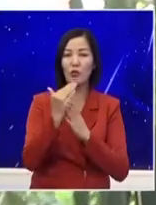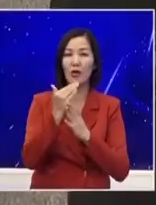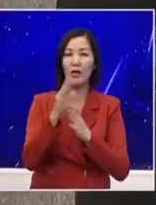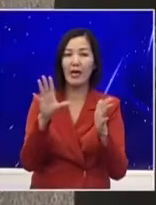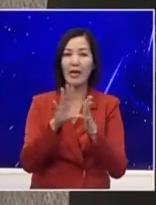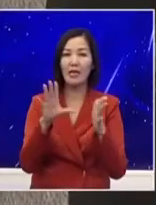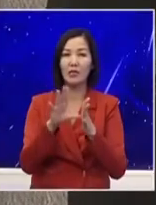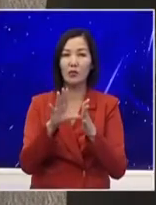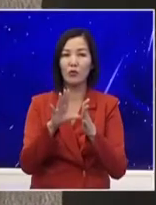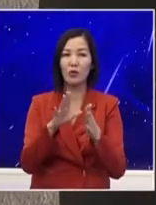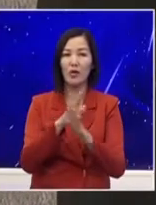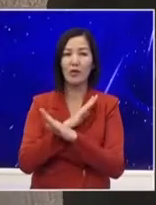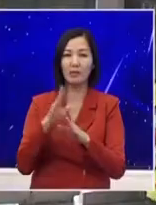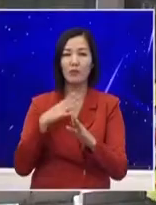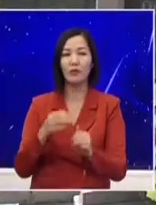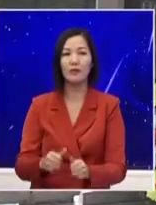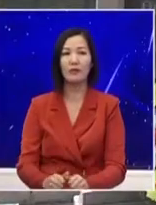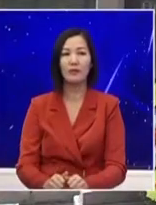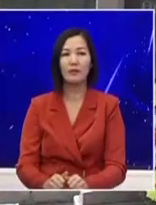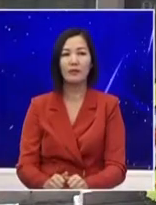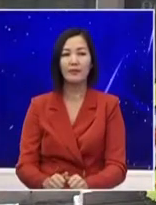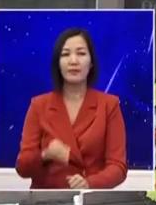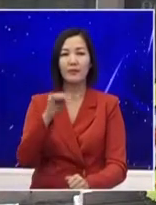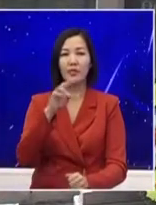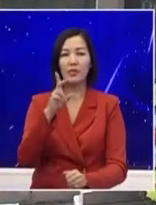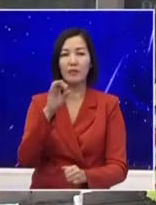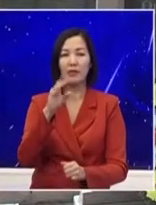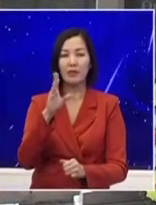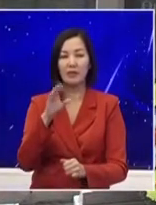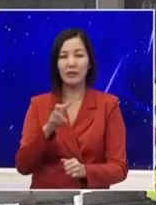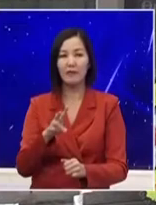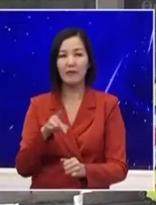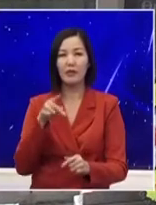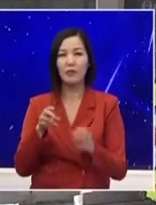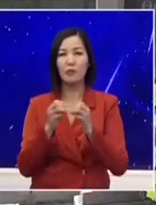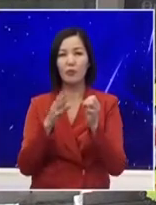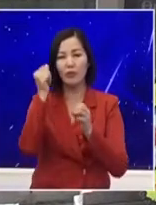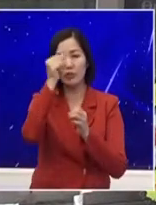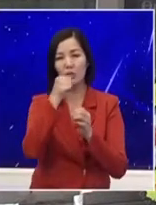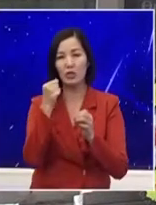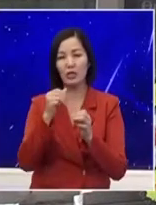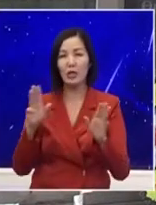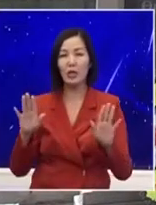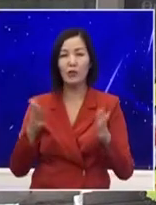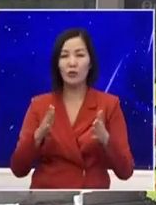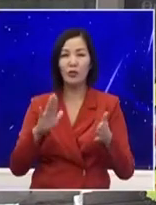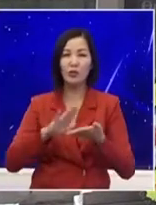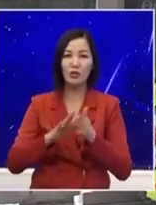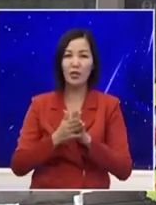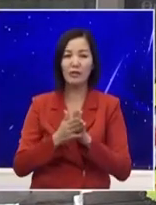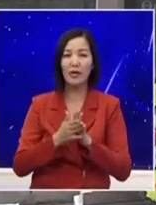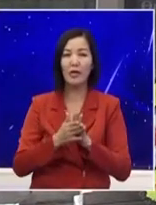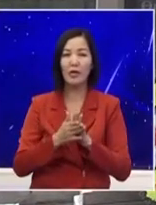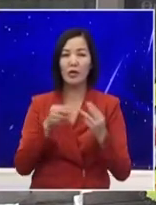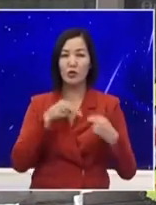электр тоғынан өмірі қиылды. Қожамбердиев Айсажан Илахмұлы 2015 жылы 4-ші жағдай